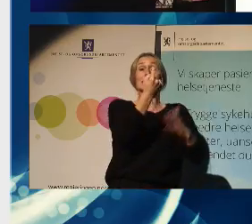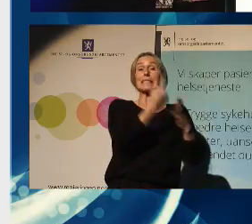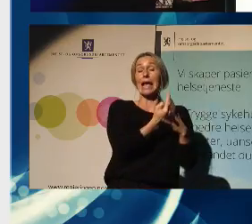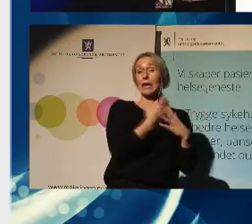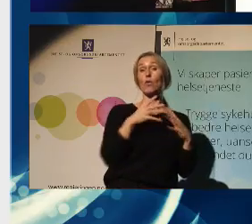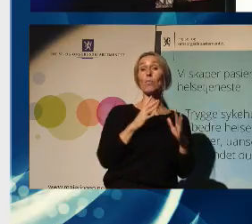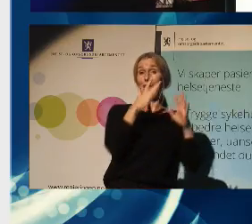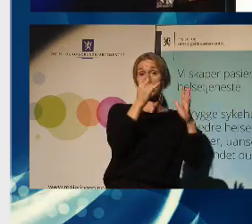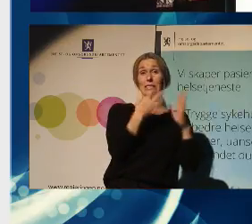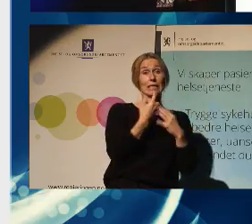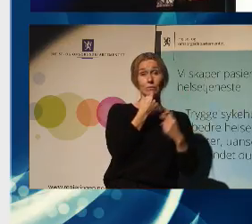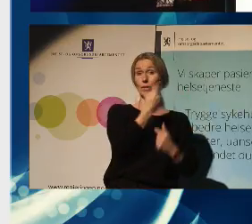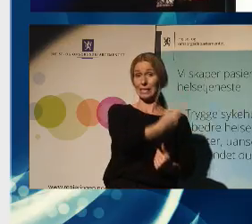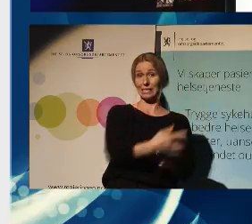tilstå.